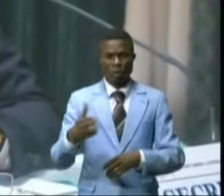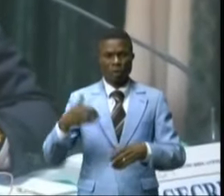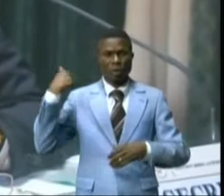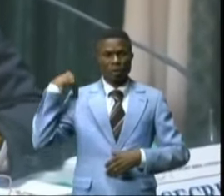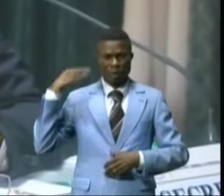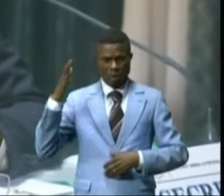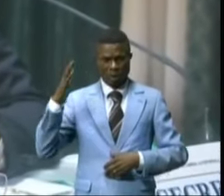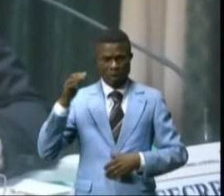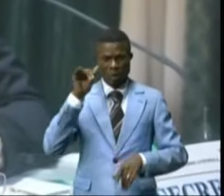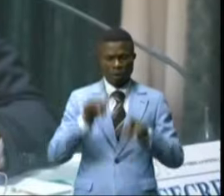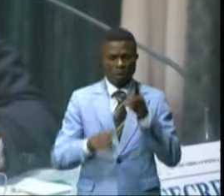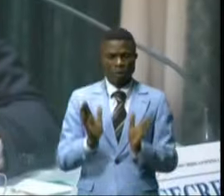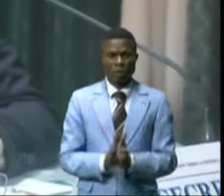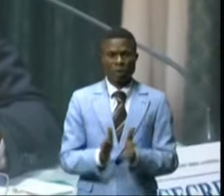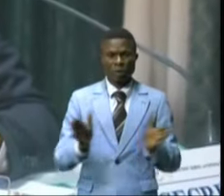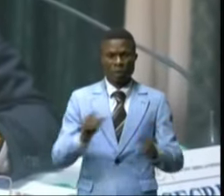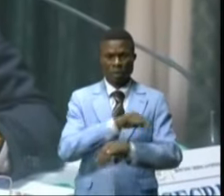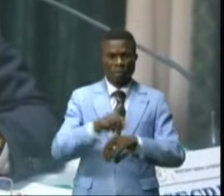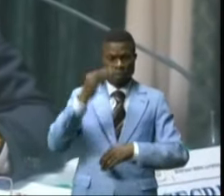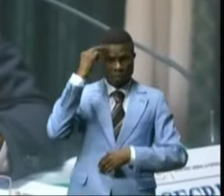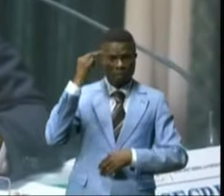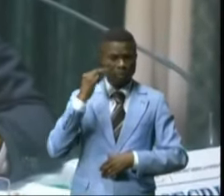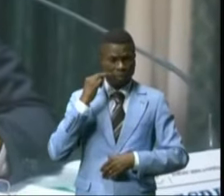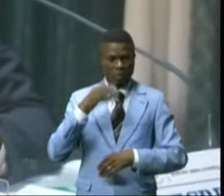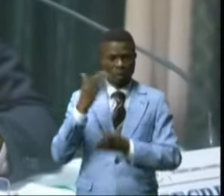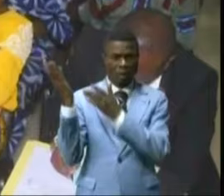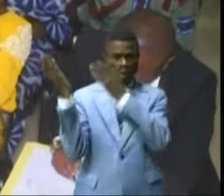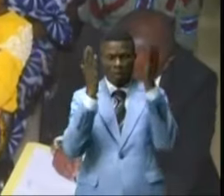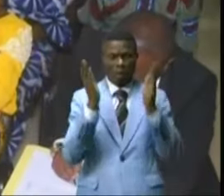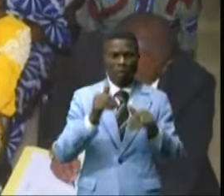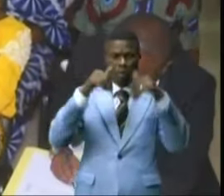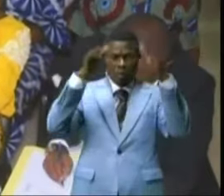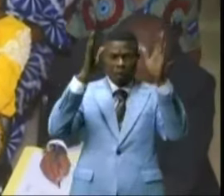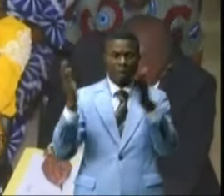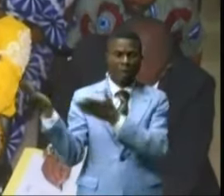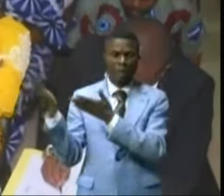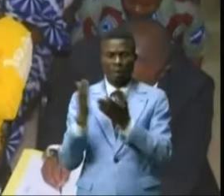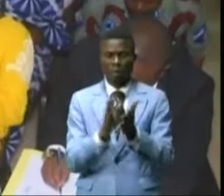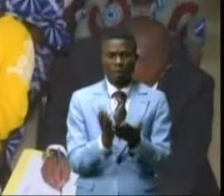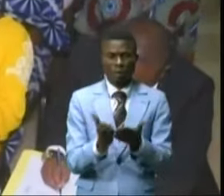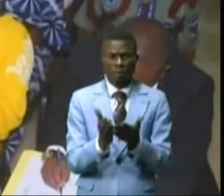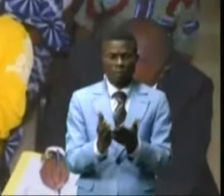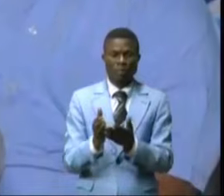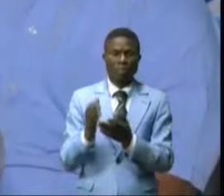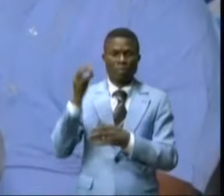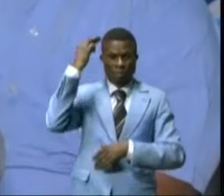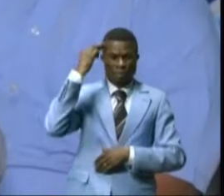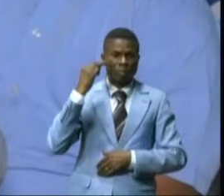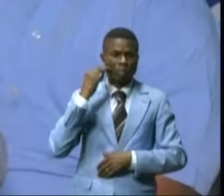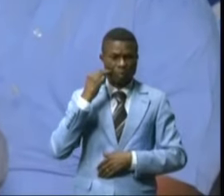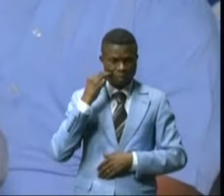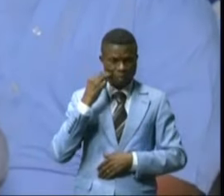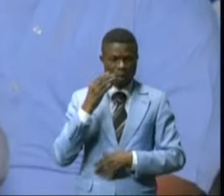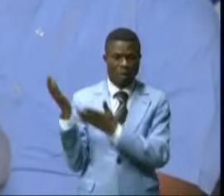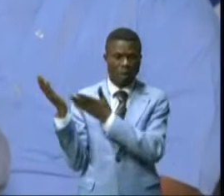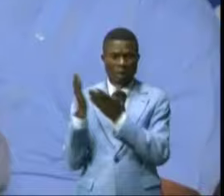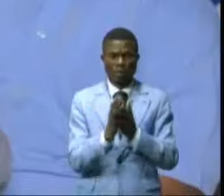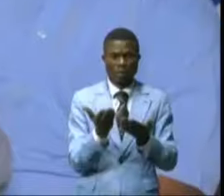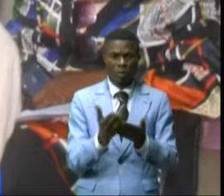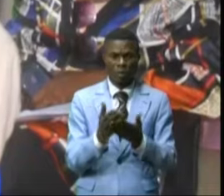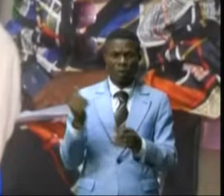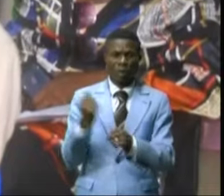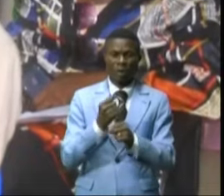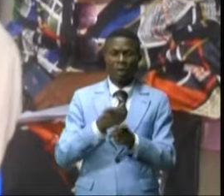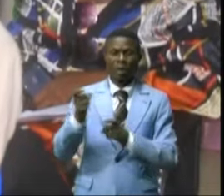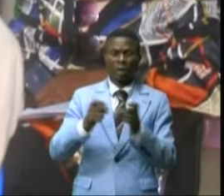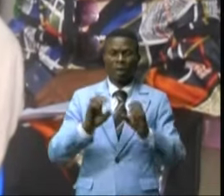des secrétariats généraux, des ministères de commerce extérieur et du portefeuille. Le ministère du portefeuille, qui a dans ses attributions la gestion